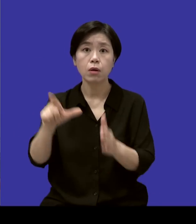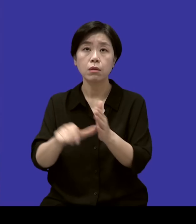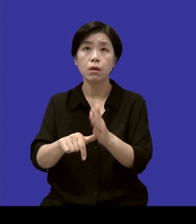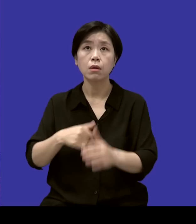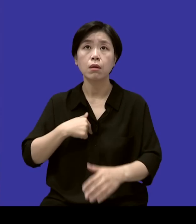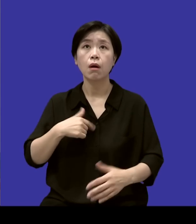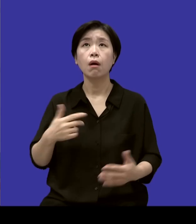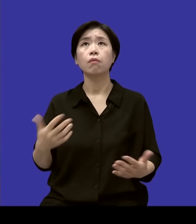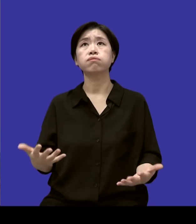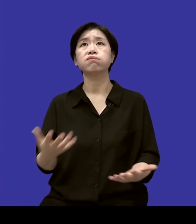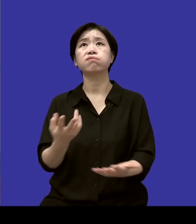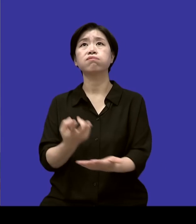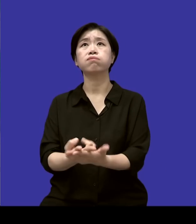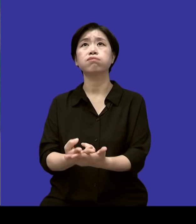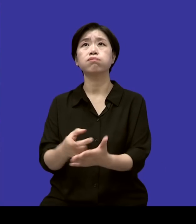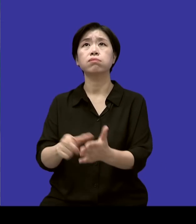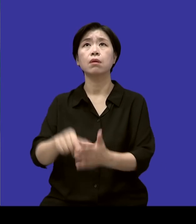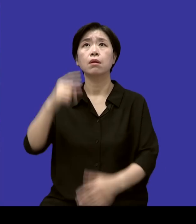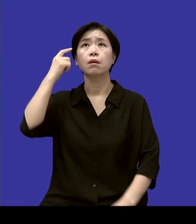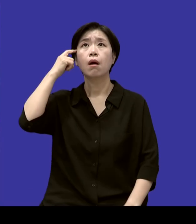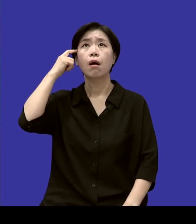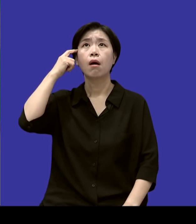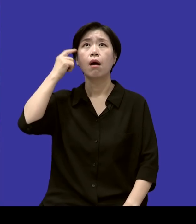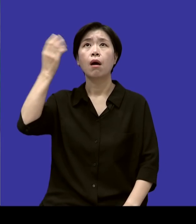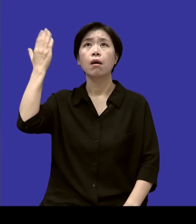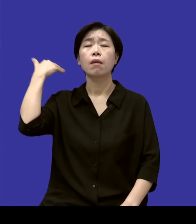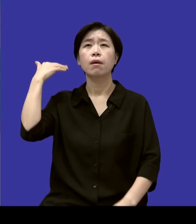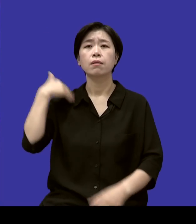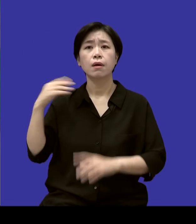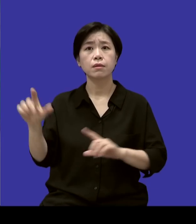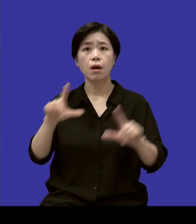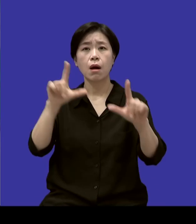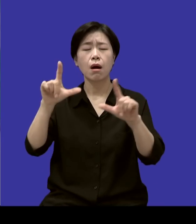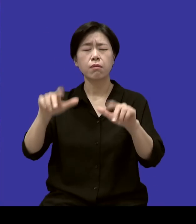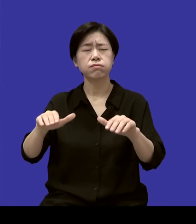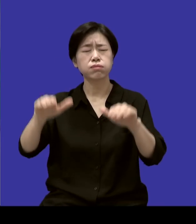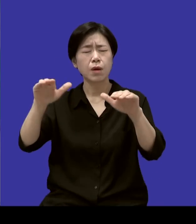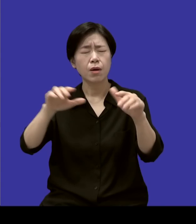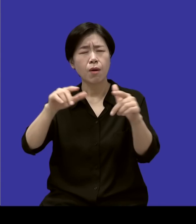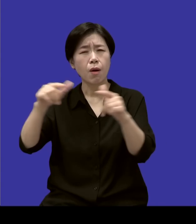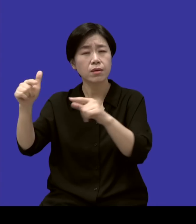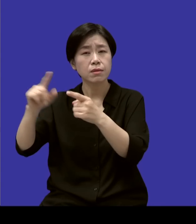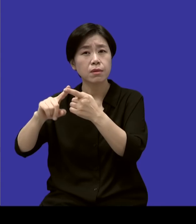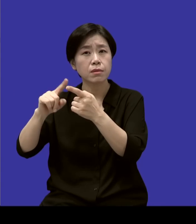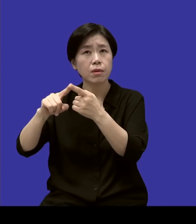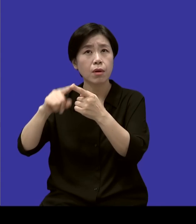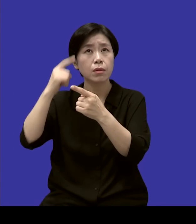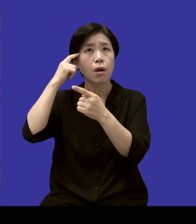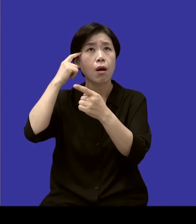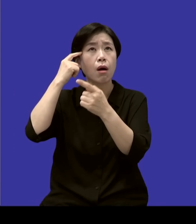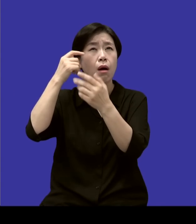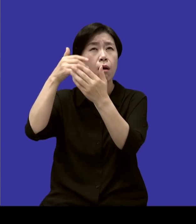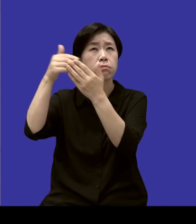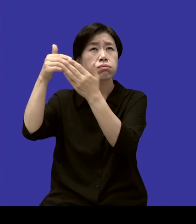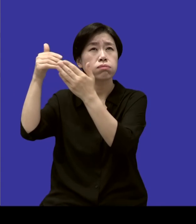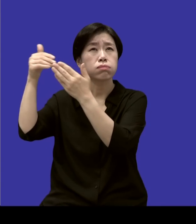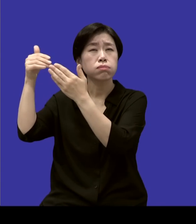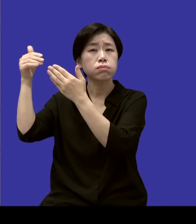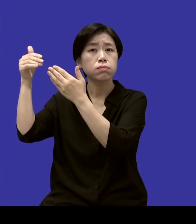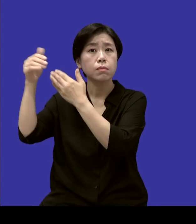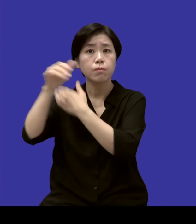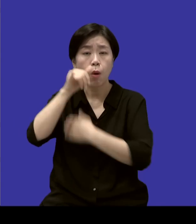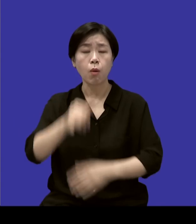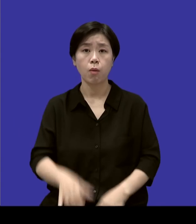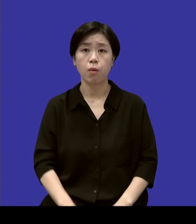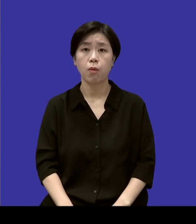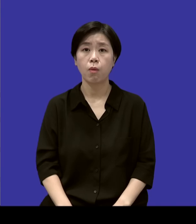이렇게 영화의 필름처럼 막 지나가더라고요. 진짜 그렇다고 하던데 그래서 진짜 그러네. 꿈을 꾸는 것 같은 붕 떠서 예. 사람들이